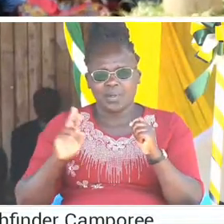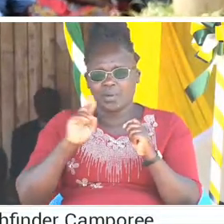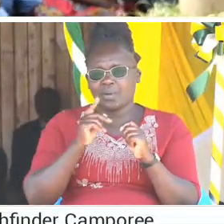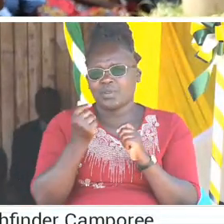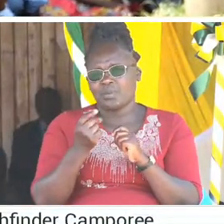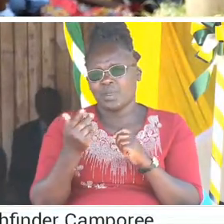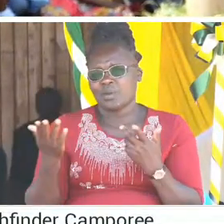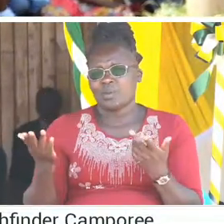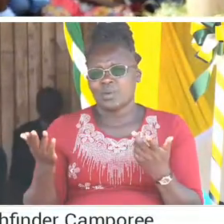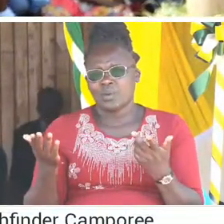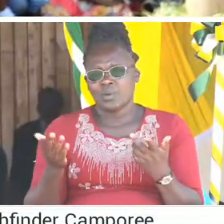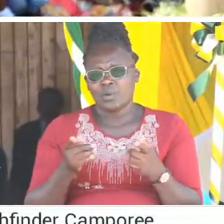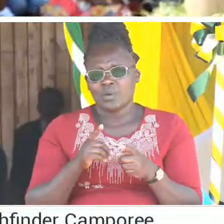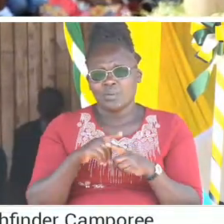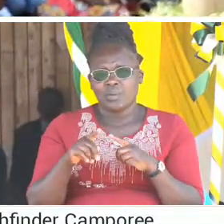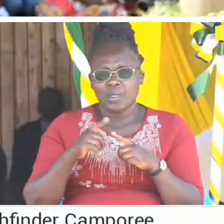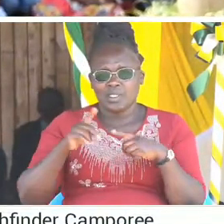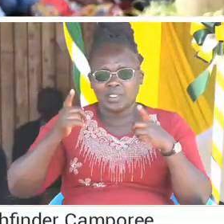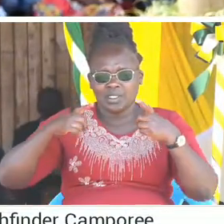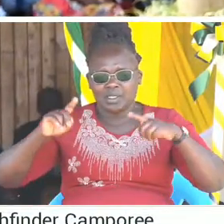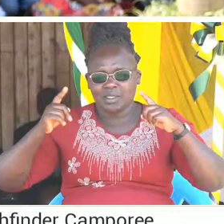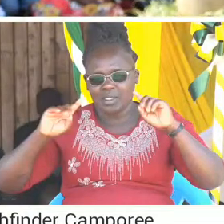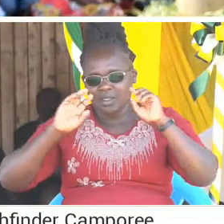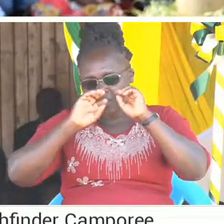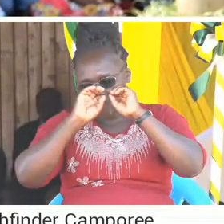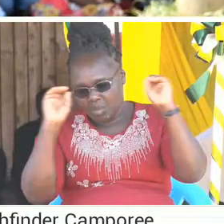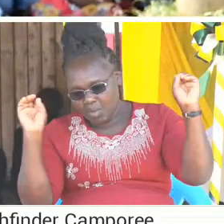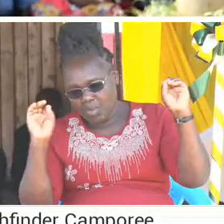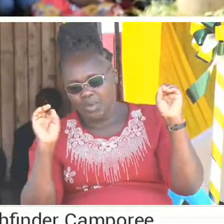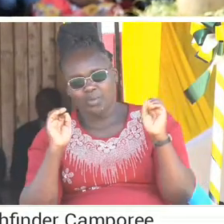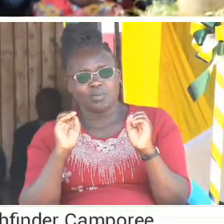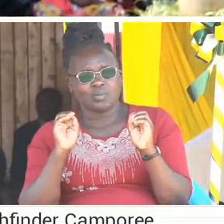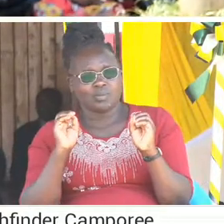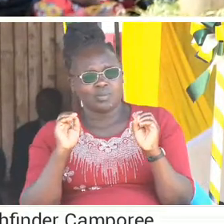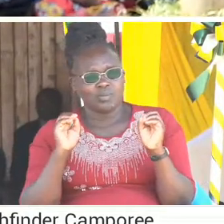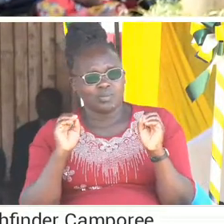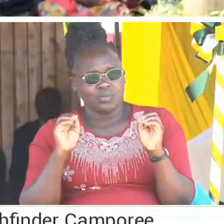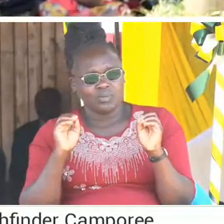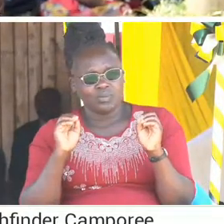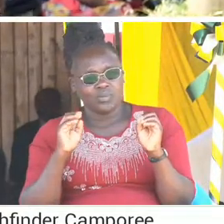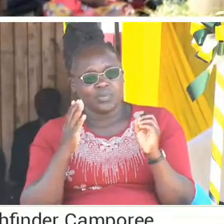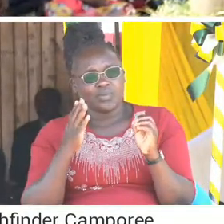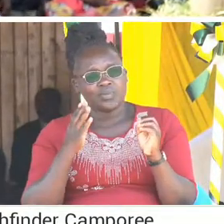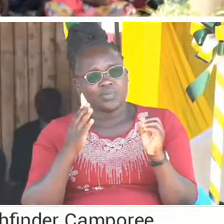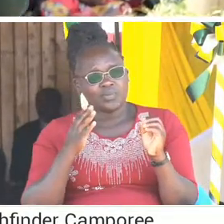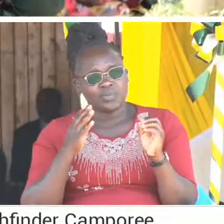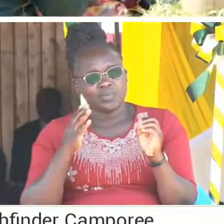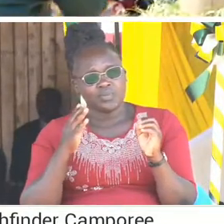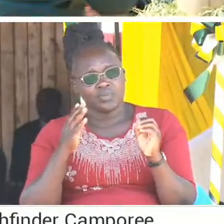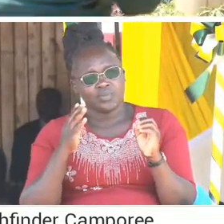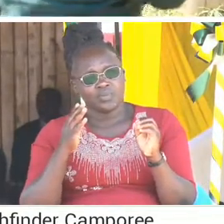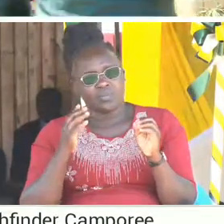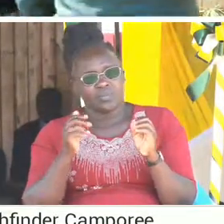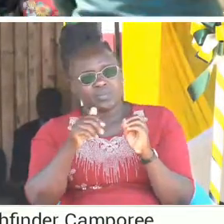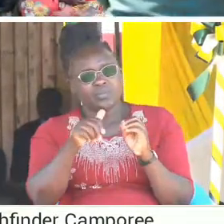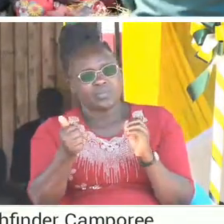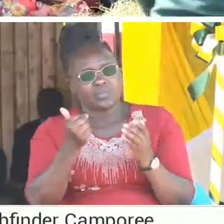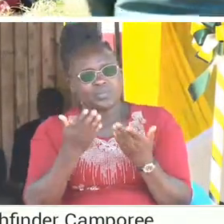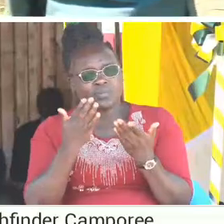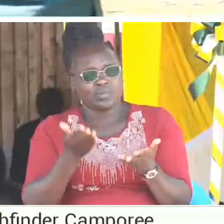kale kauteuzi hatoboi. Na ashatumia hela nyingi. Mwingine yuko hapa.